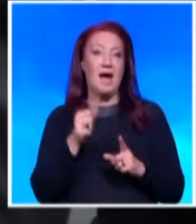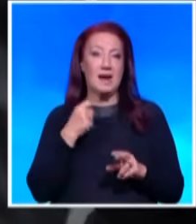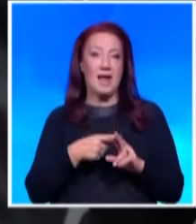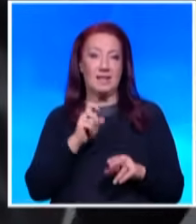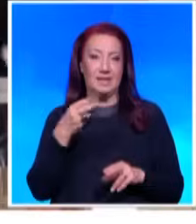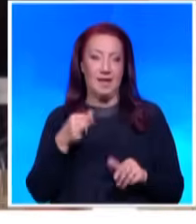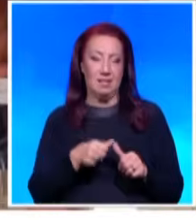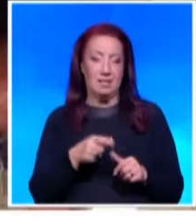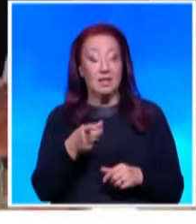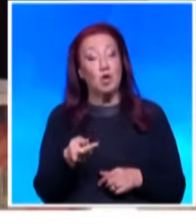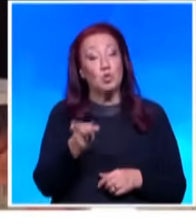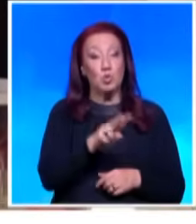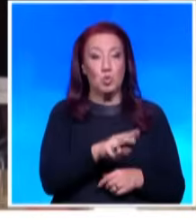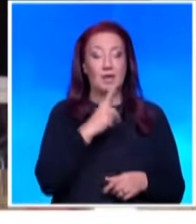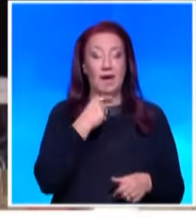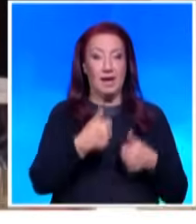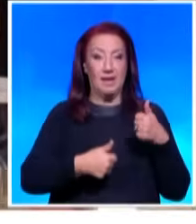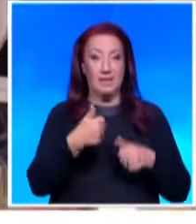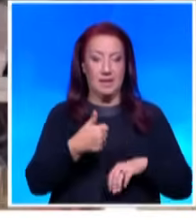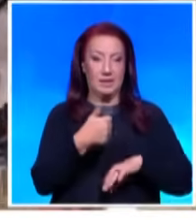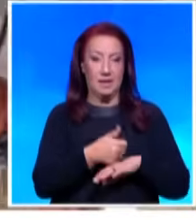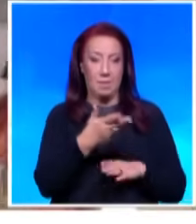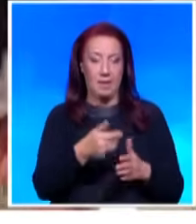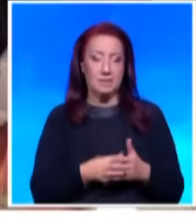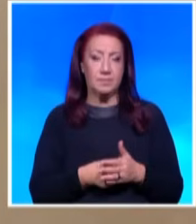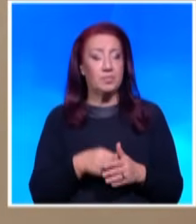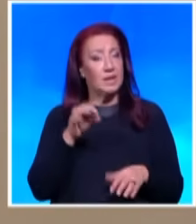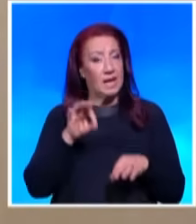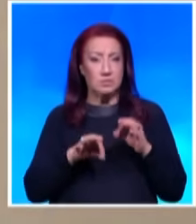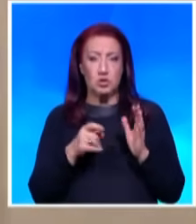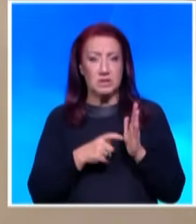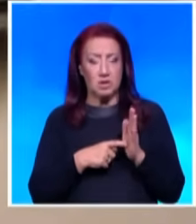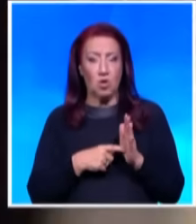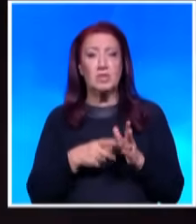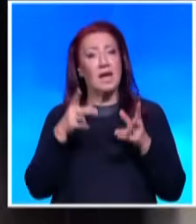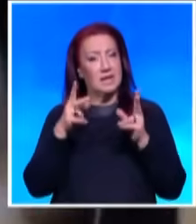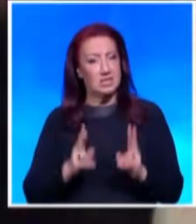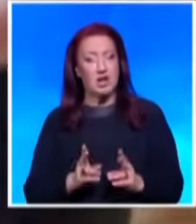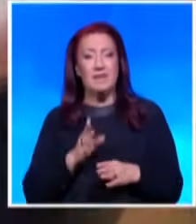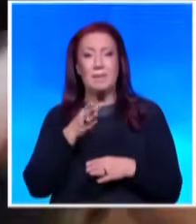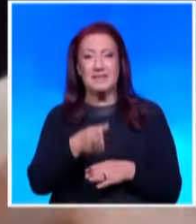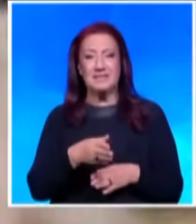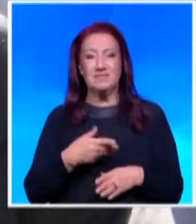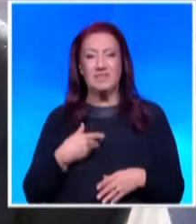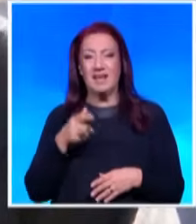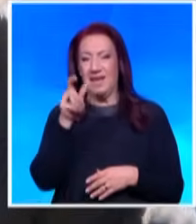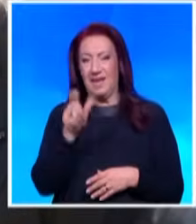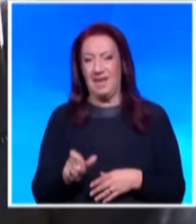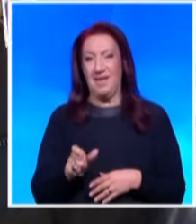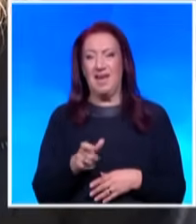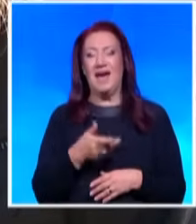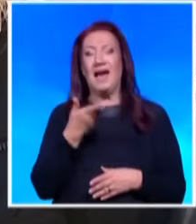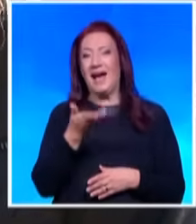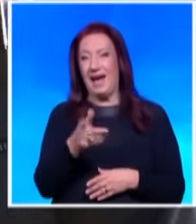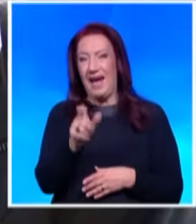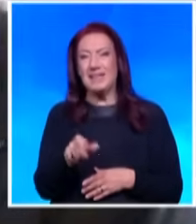Другия кандидат мет. Изборният кодекс разрешава присъствие на кандидати при преброяването на бюлетините. Отделен